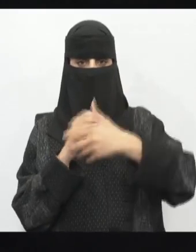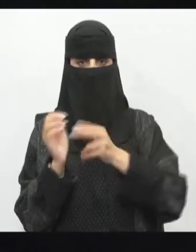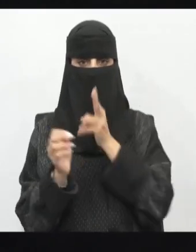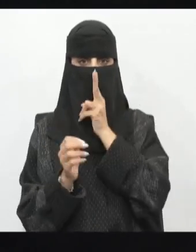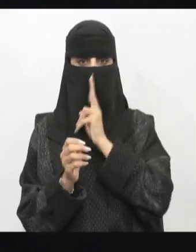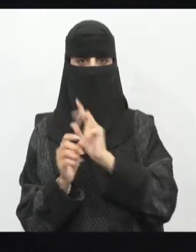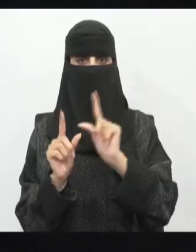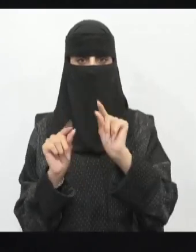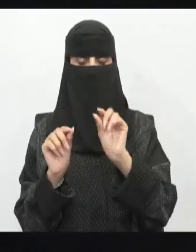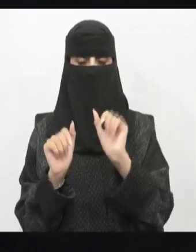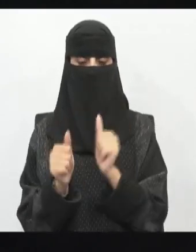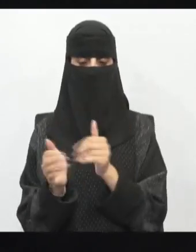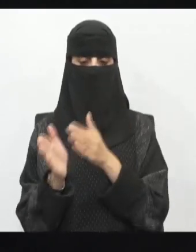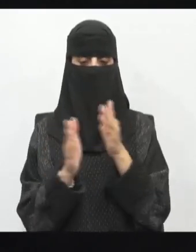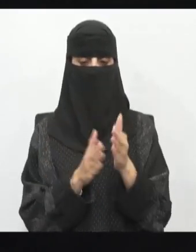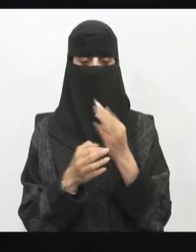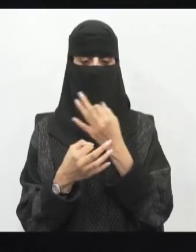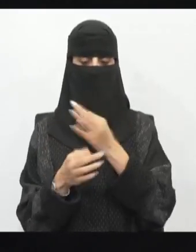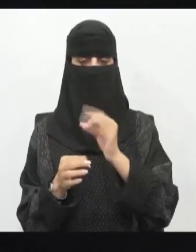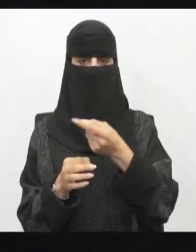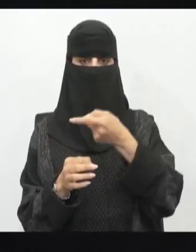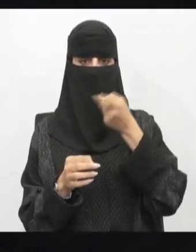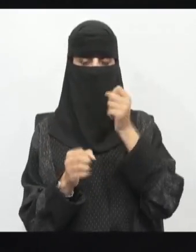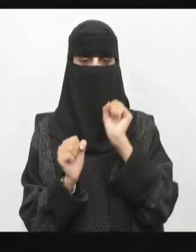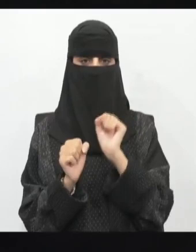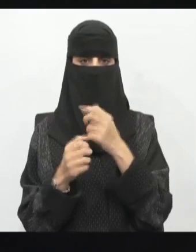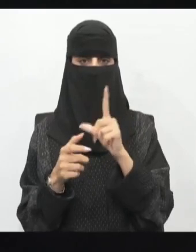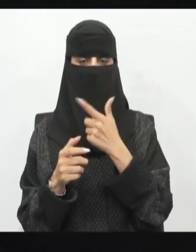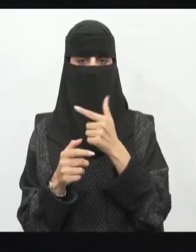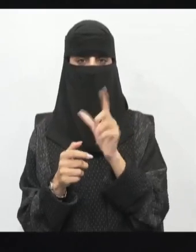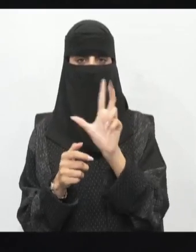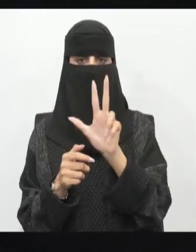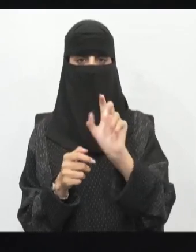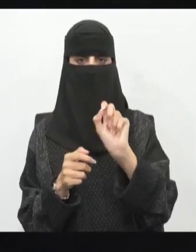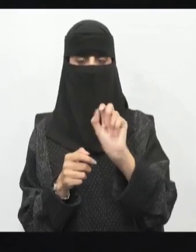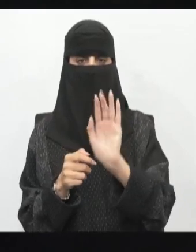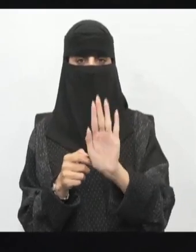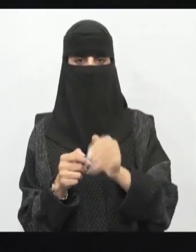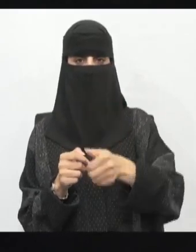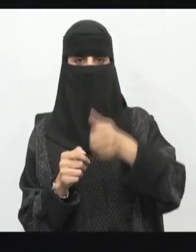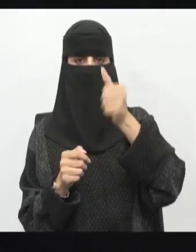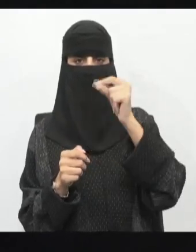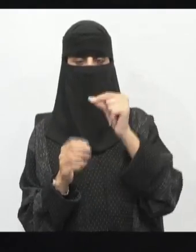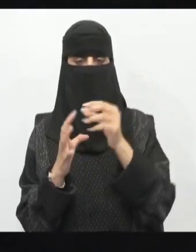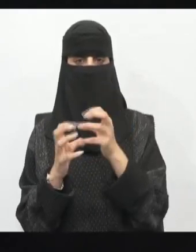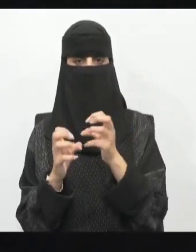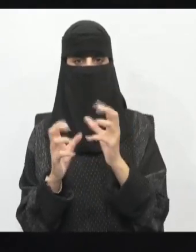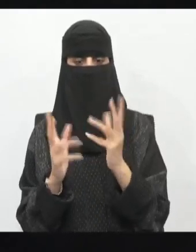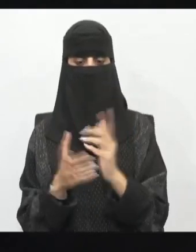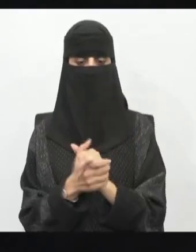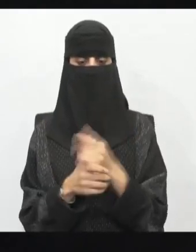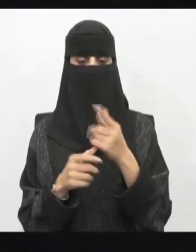تعرفنا على فساد الاطعمه ماذا نقصد فيه بارك الله فيكم الفساد